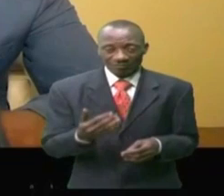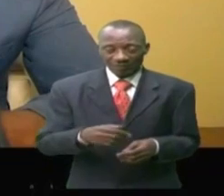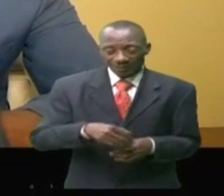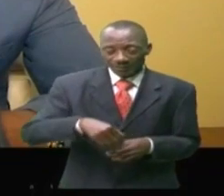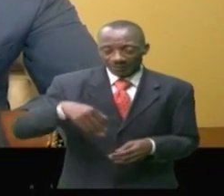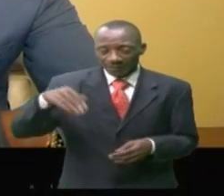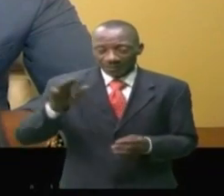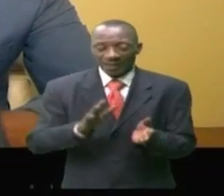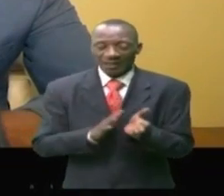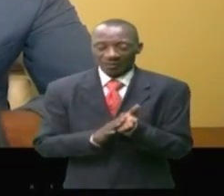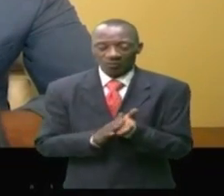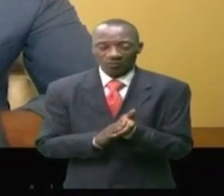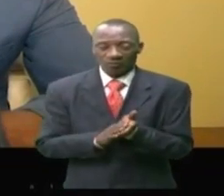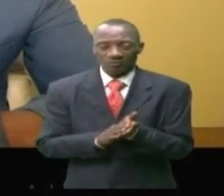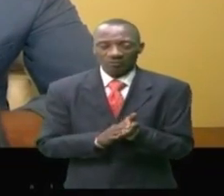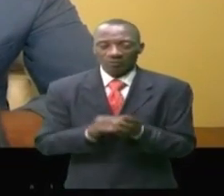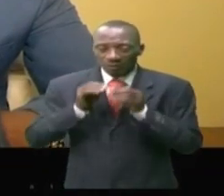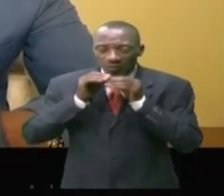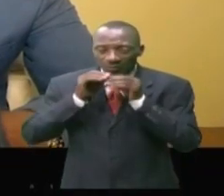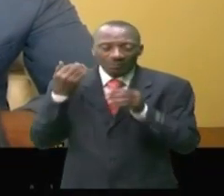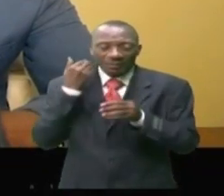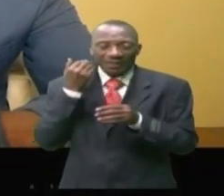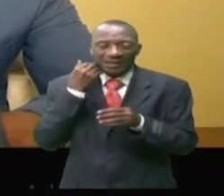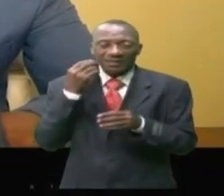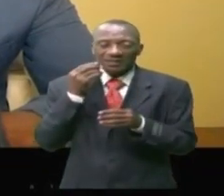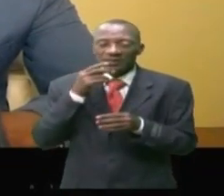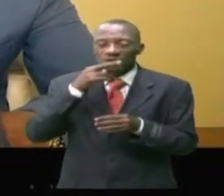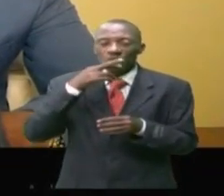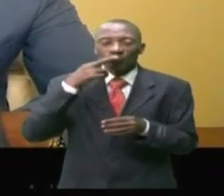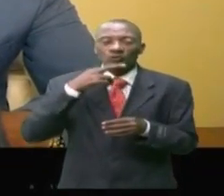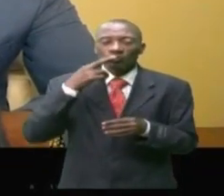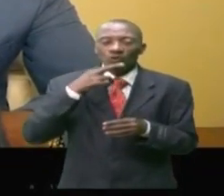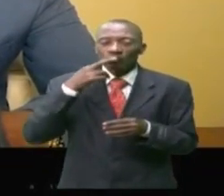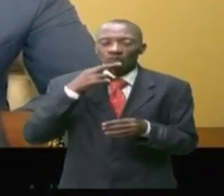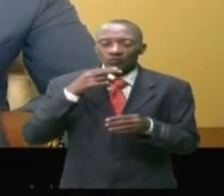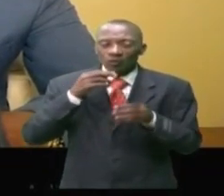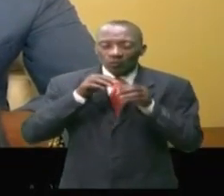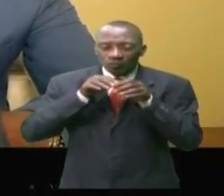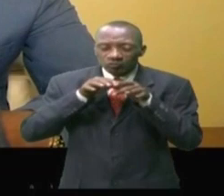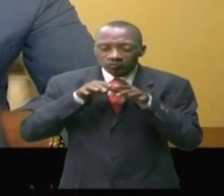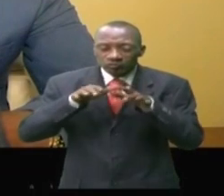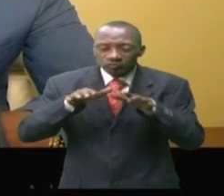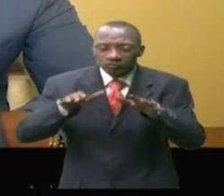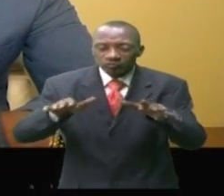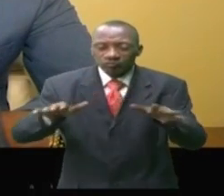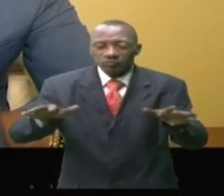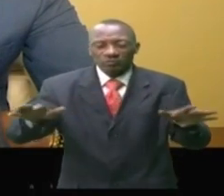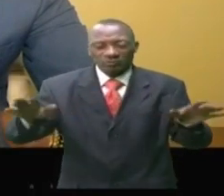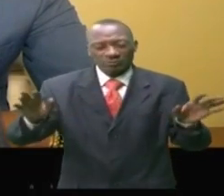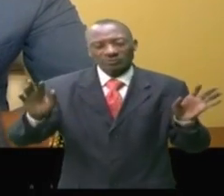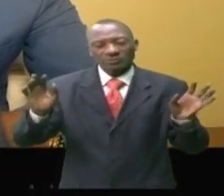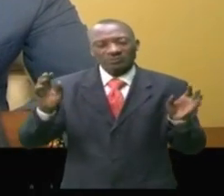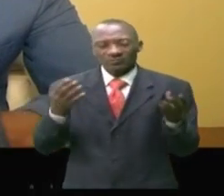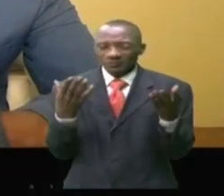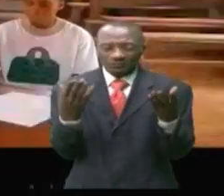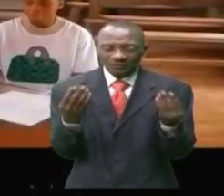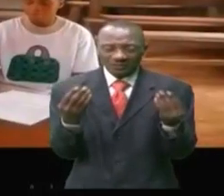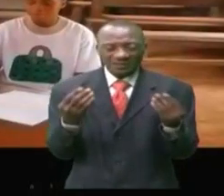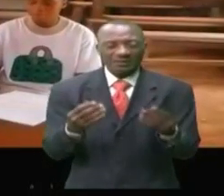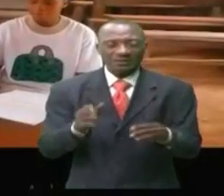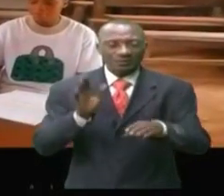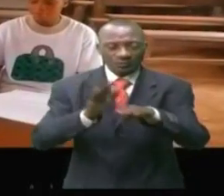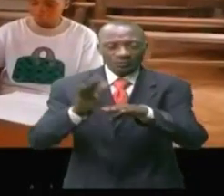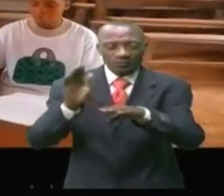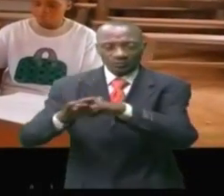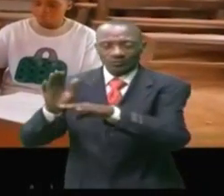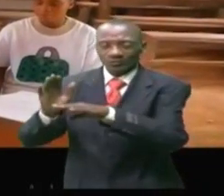que cette contagiosité élevée. C'est ainsi que, avec les experts de l'éducation, nous avons réfléchi, mais si on le met dans